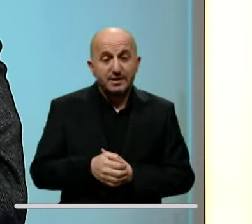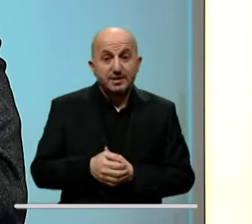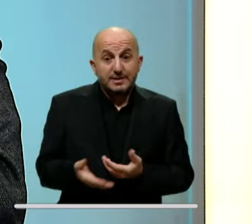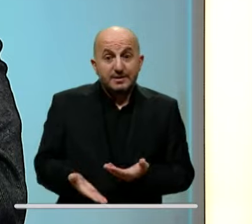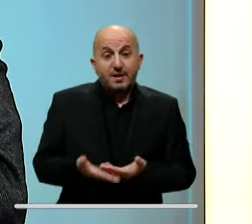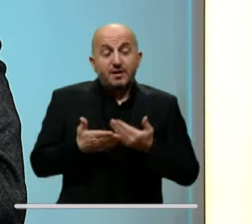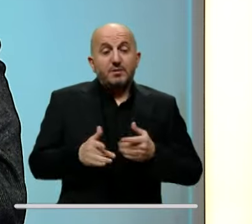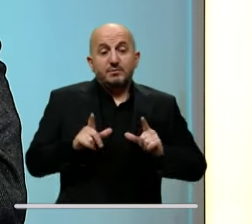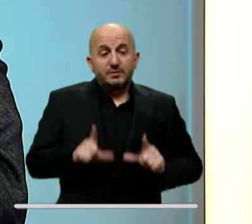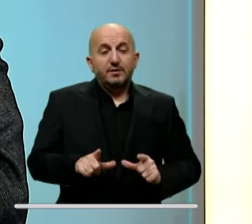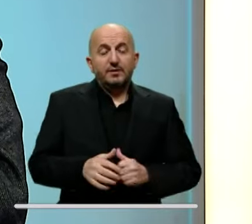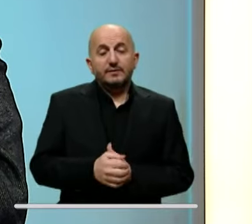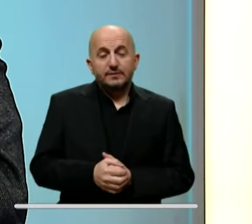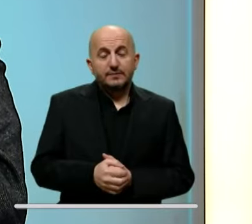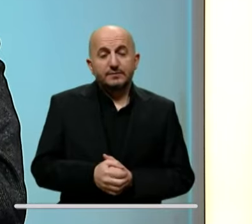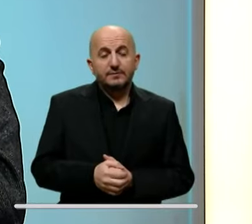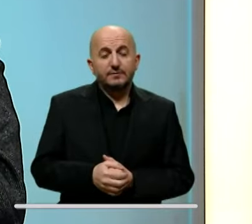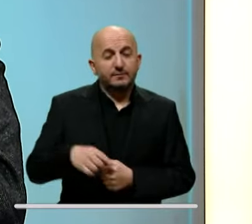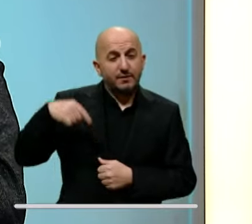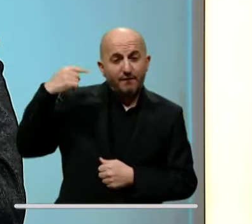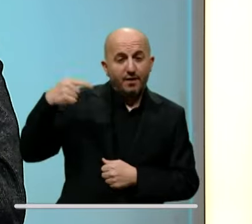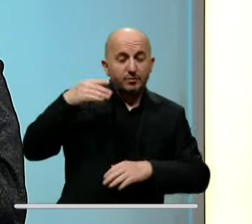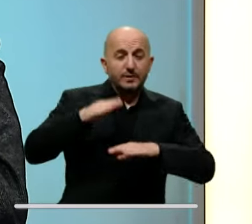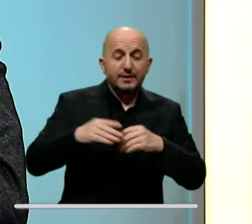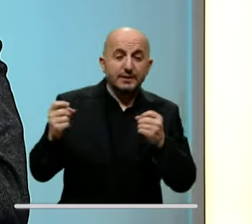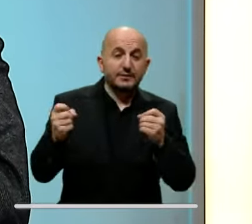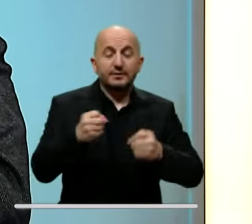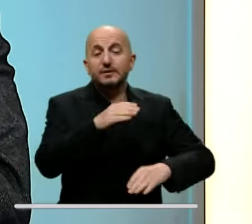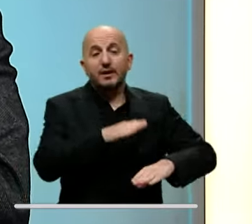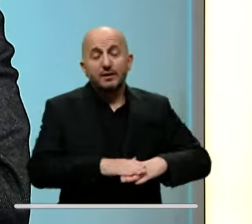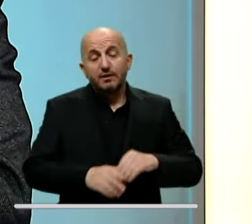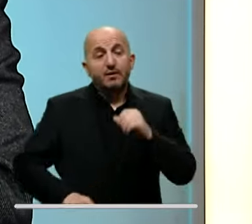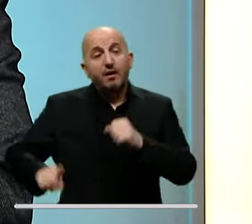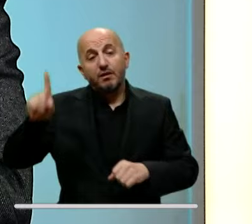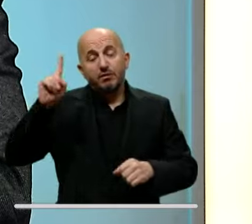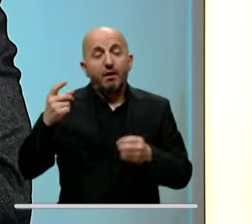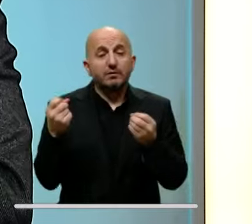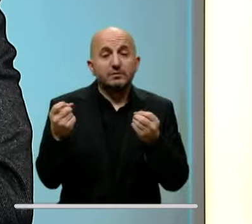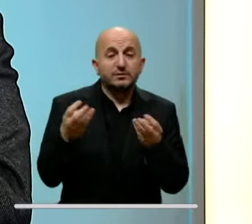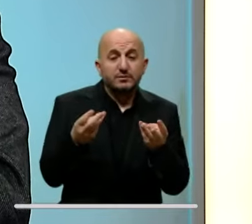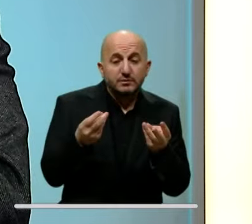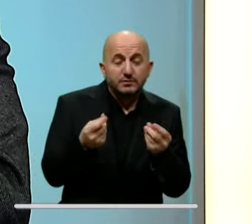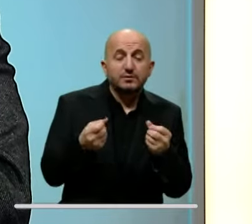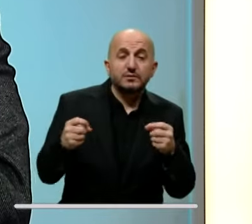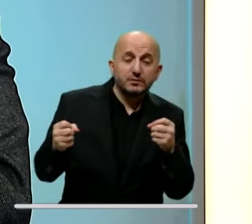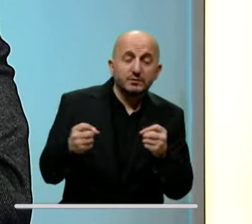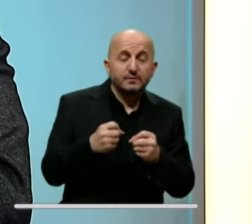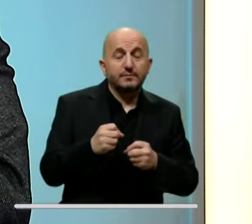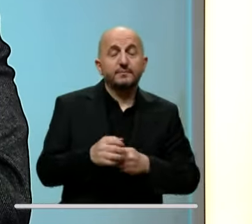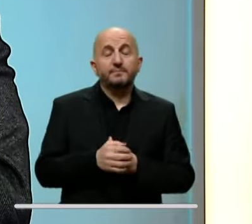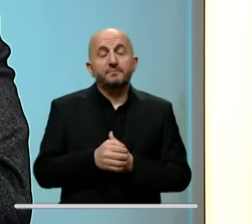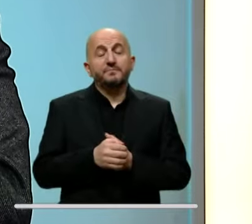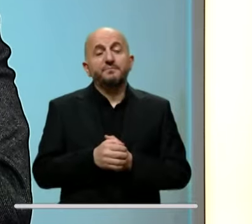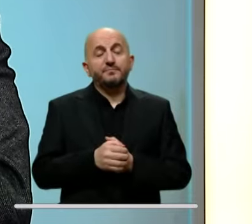rahatlamıyor Eee Tefekkür ederek zikrederek Allah'ı zikrederek bakın el